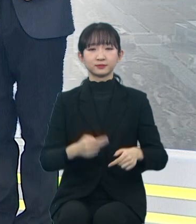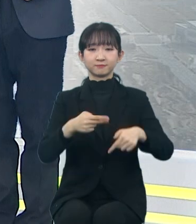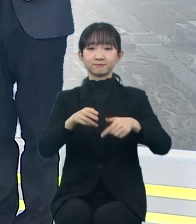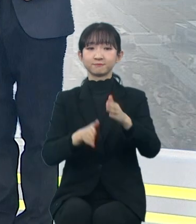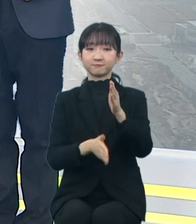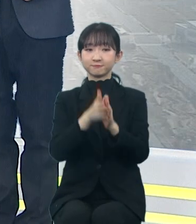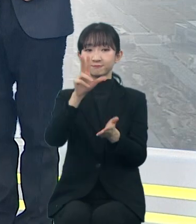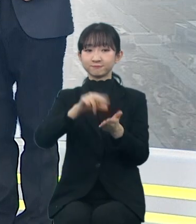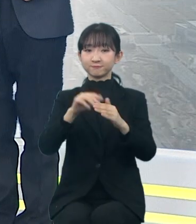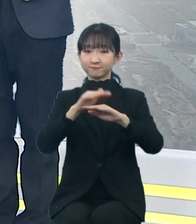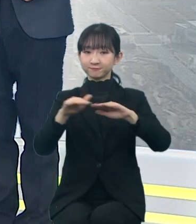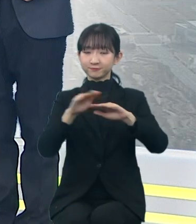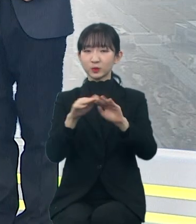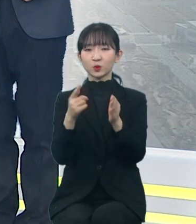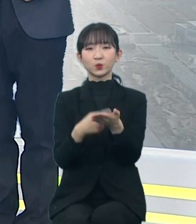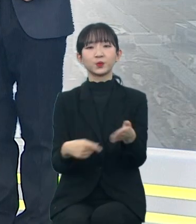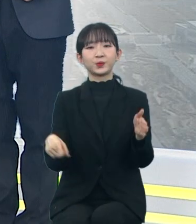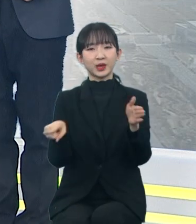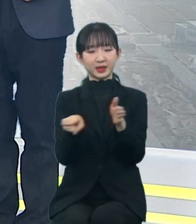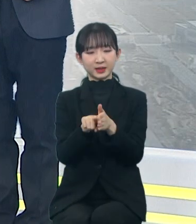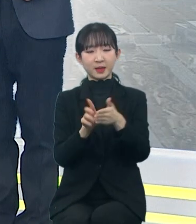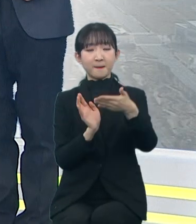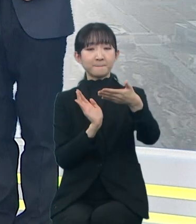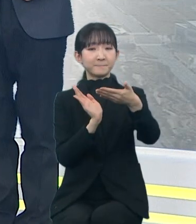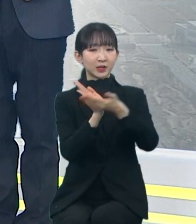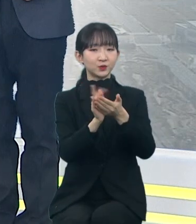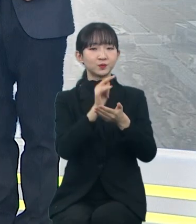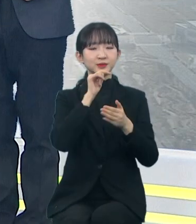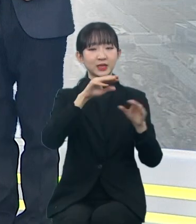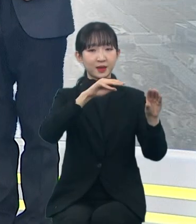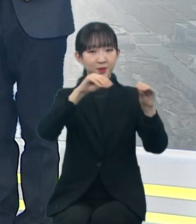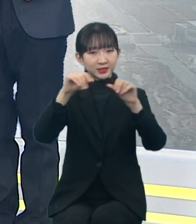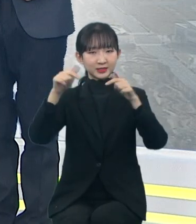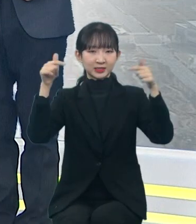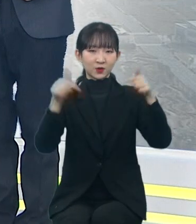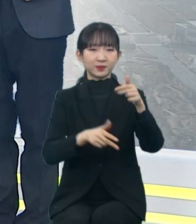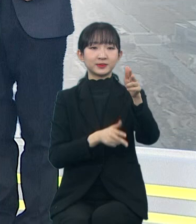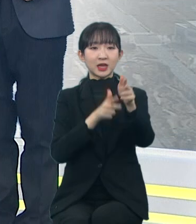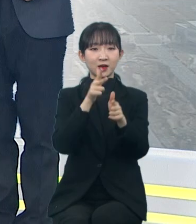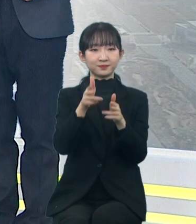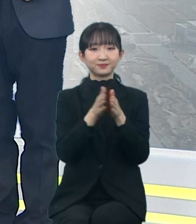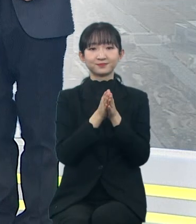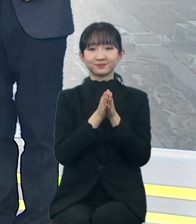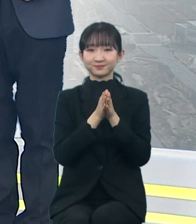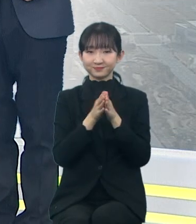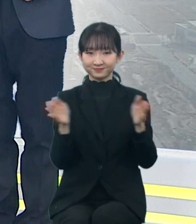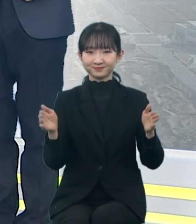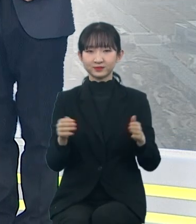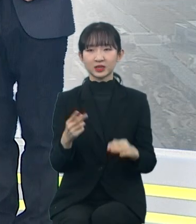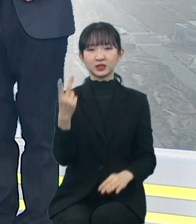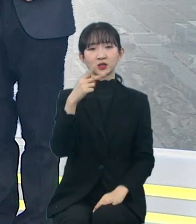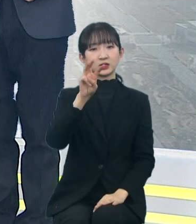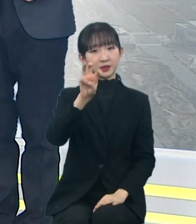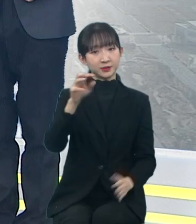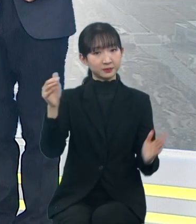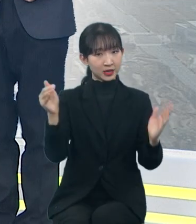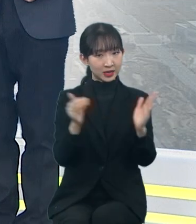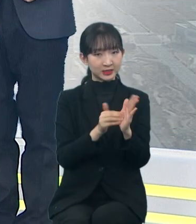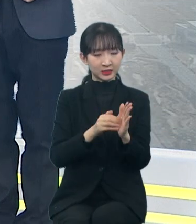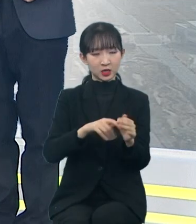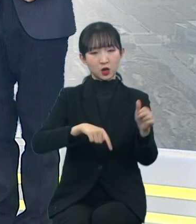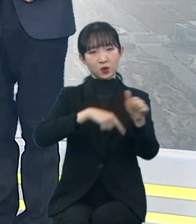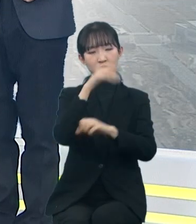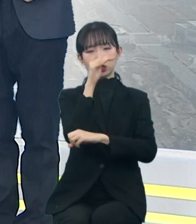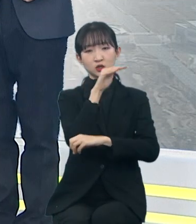위해 인천형 맞춤 미세먼지 저감 사업을 시행합니다. 2030년까지 초미세먼지 농도를 환경